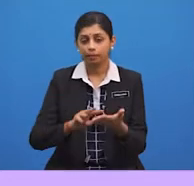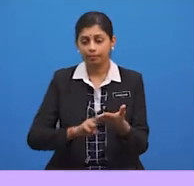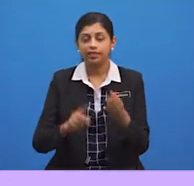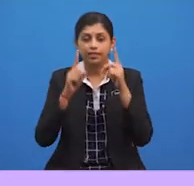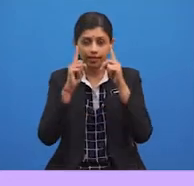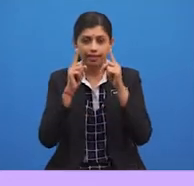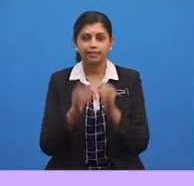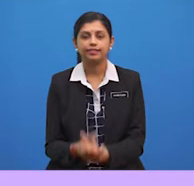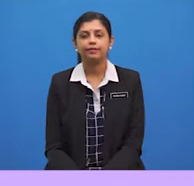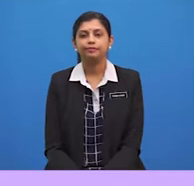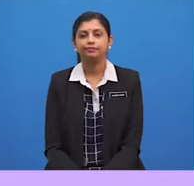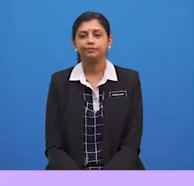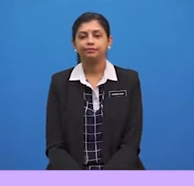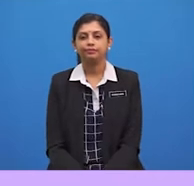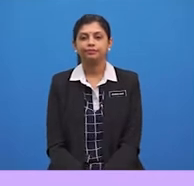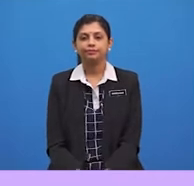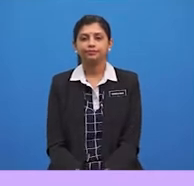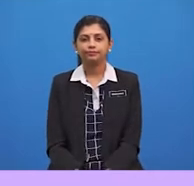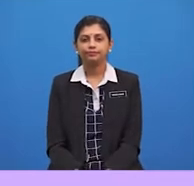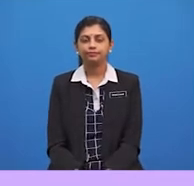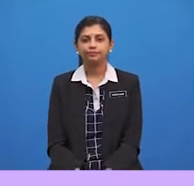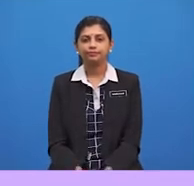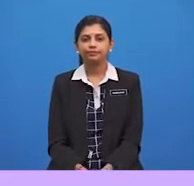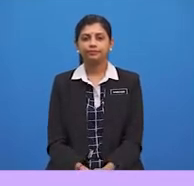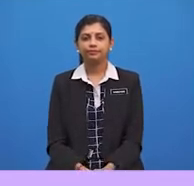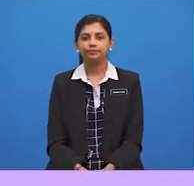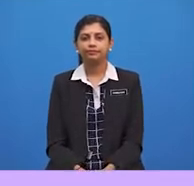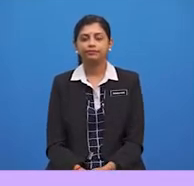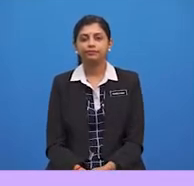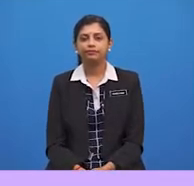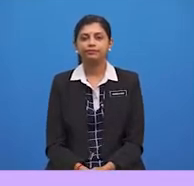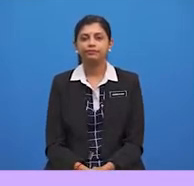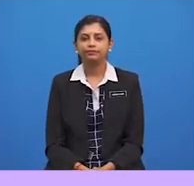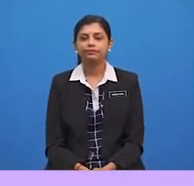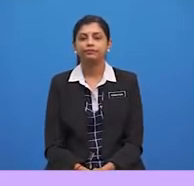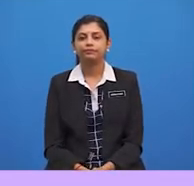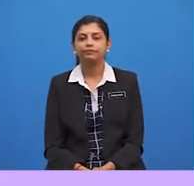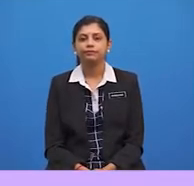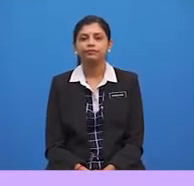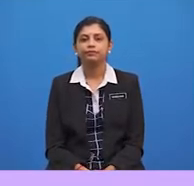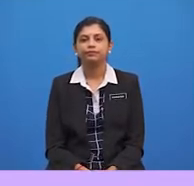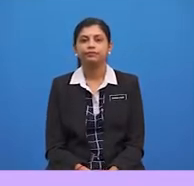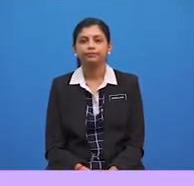nyatakan dua ciri iklim di zon iklim sejuk sederhana.